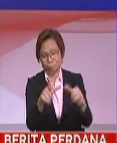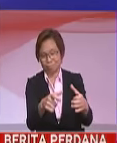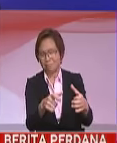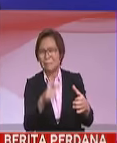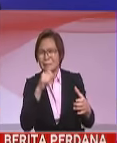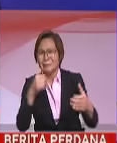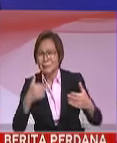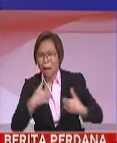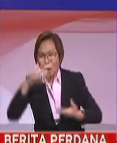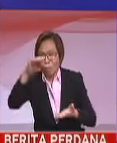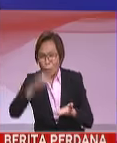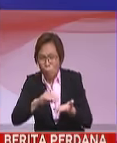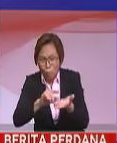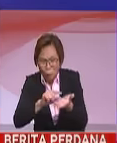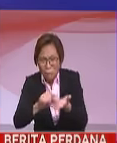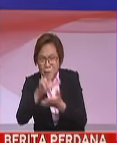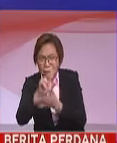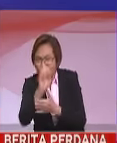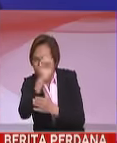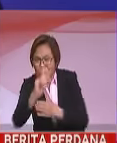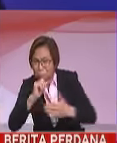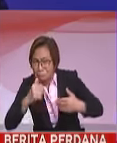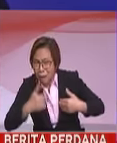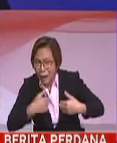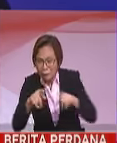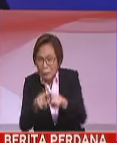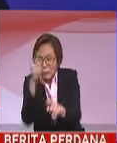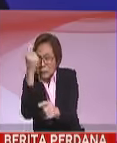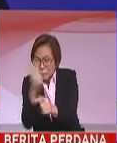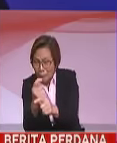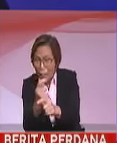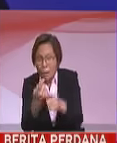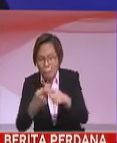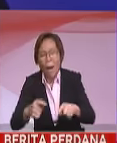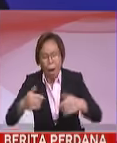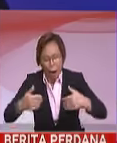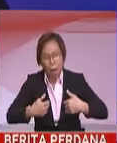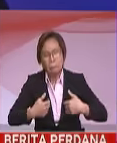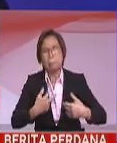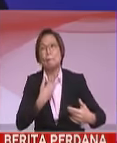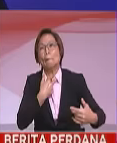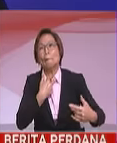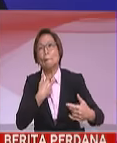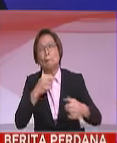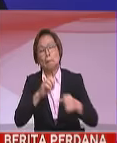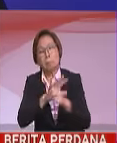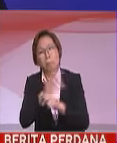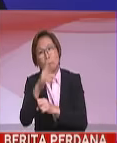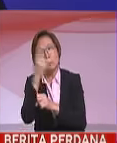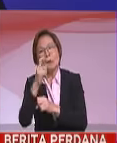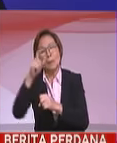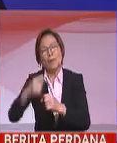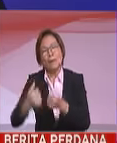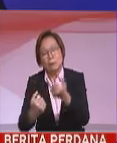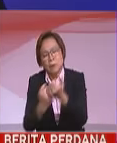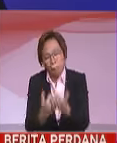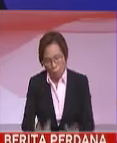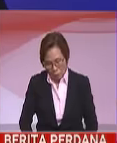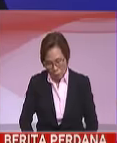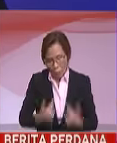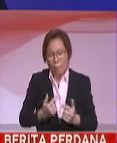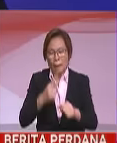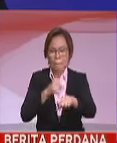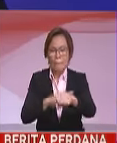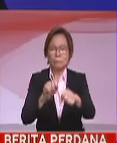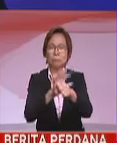tidak mengalami pengurangan gaji 30% seperti ditetapkan, mereka turut terjejas dan perlu menampung kehidupan pada tempoh